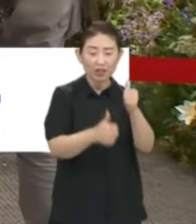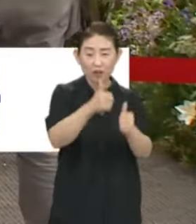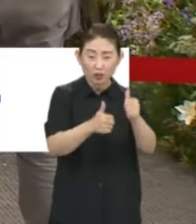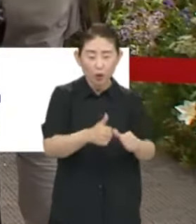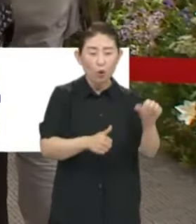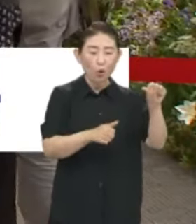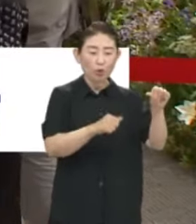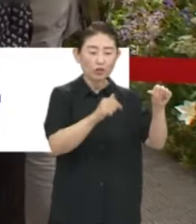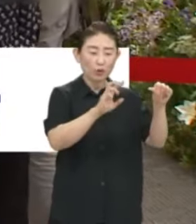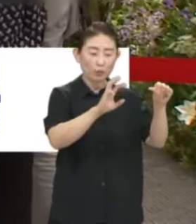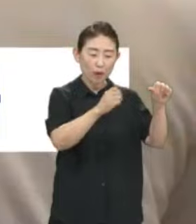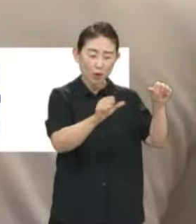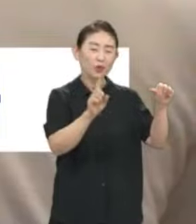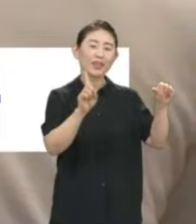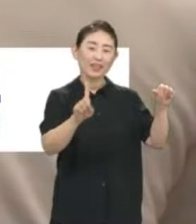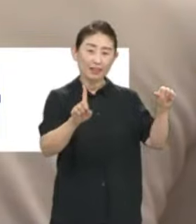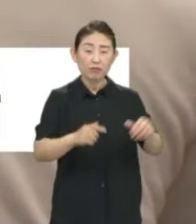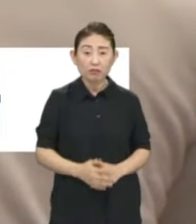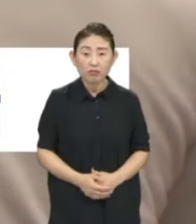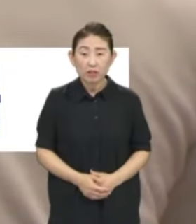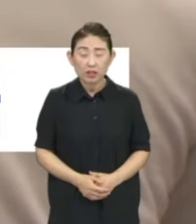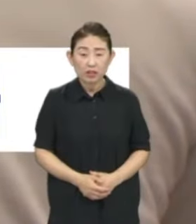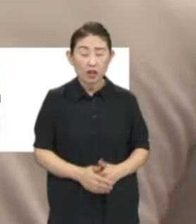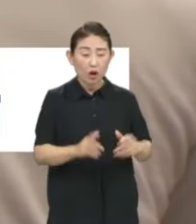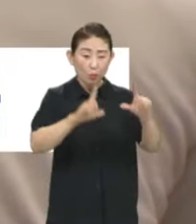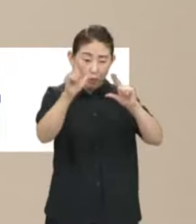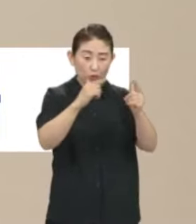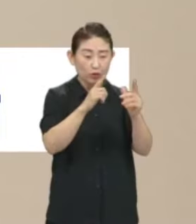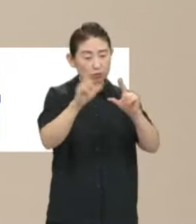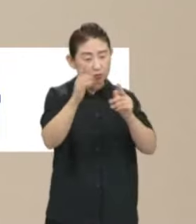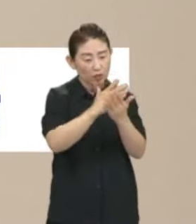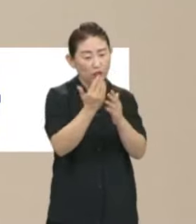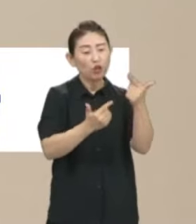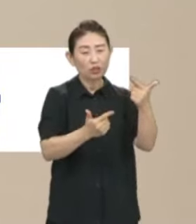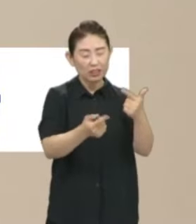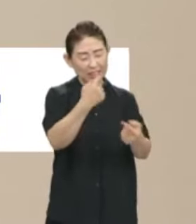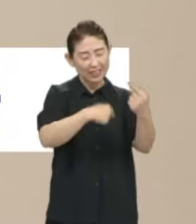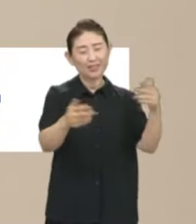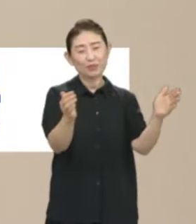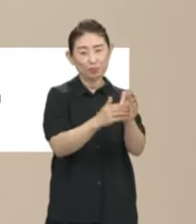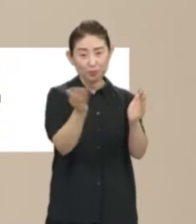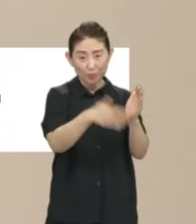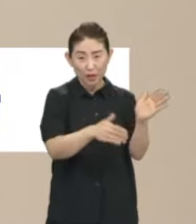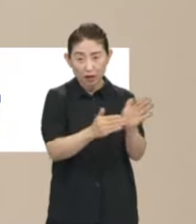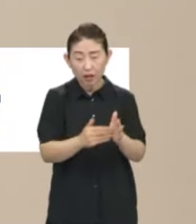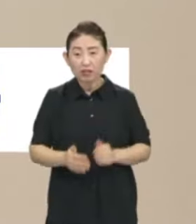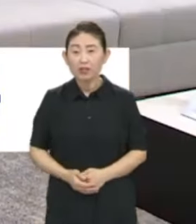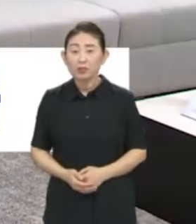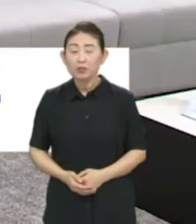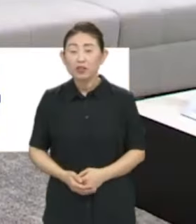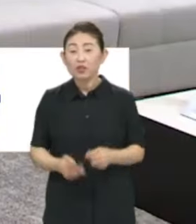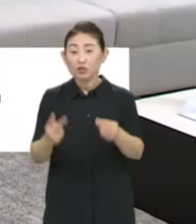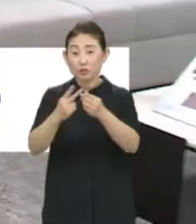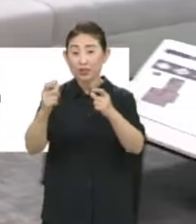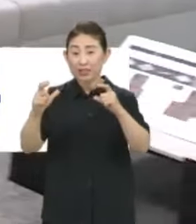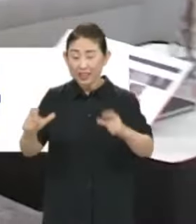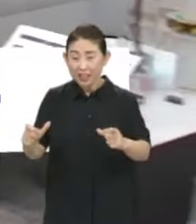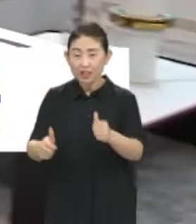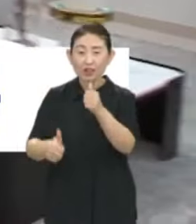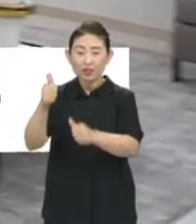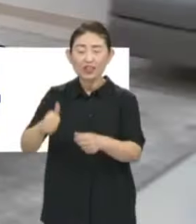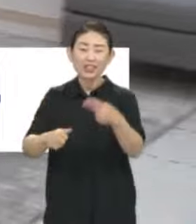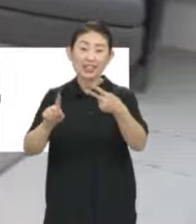평균 5.85대 1의 경쟁률로 여섯 개 주택형 모두 일순이 마감됐고 평균 2.93대 1의 경쟁률을